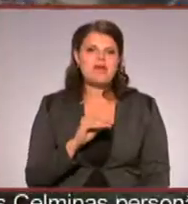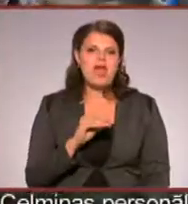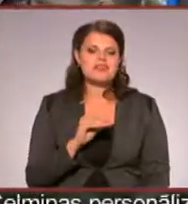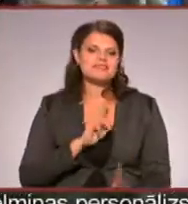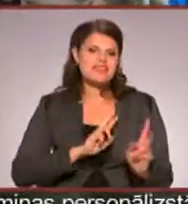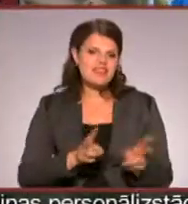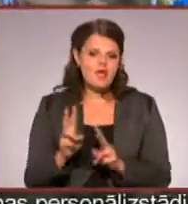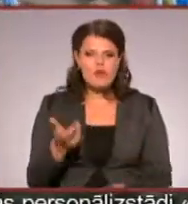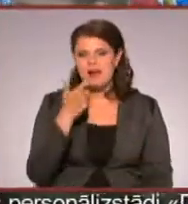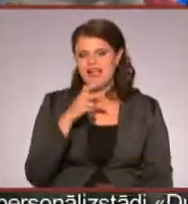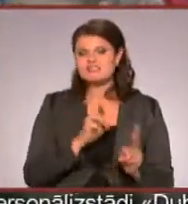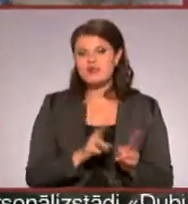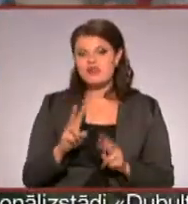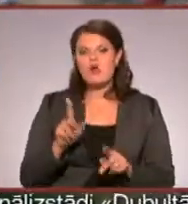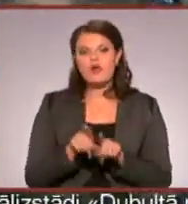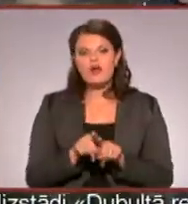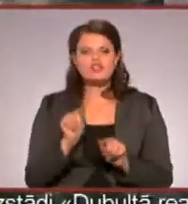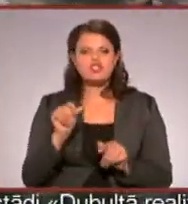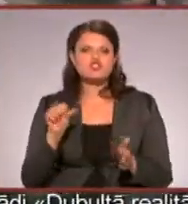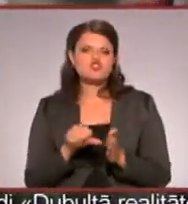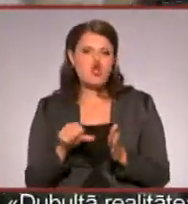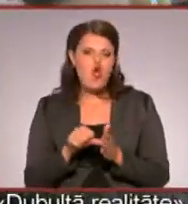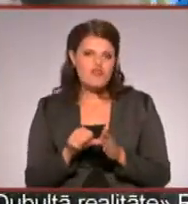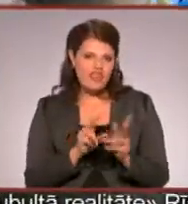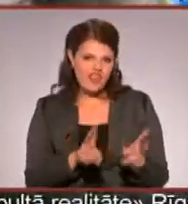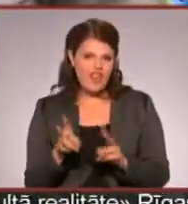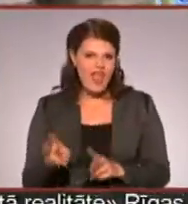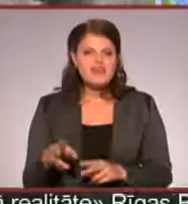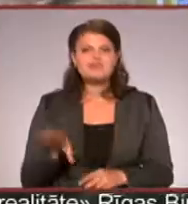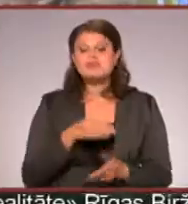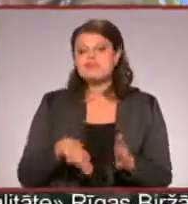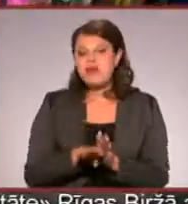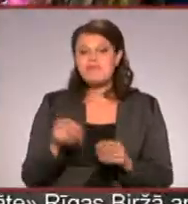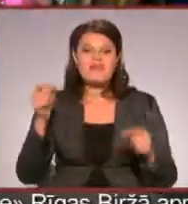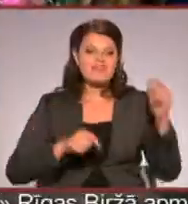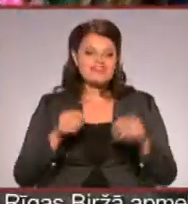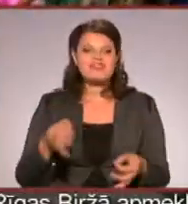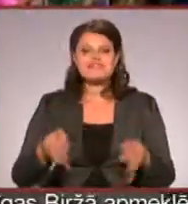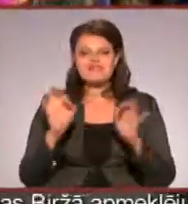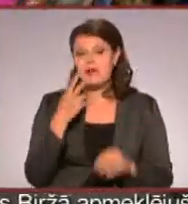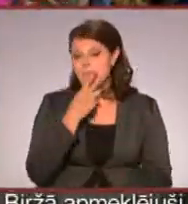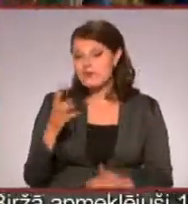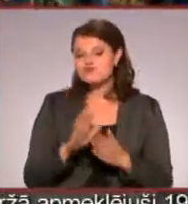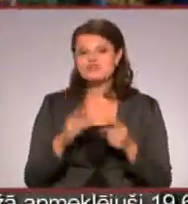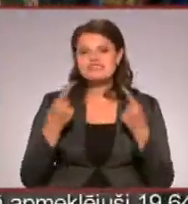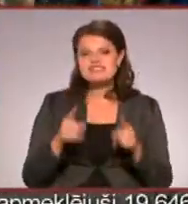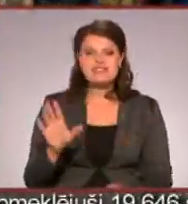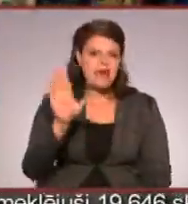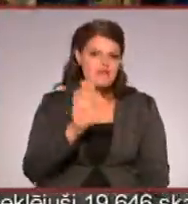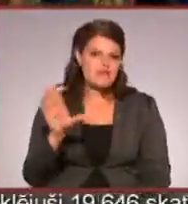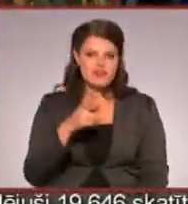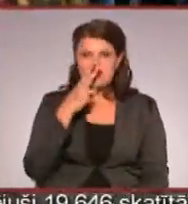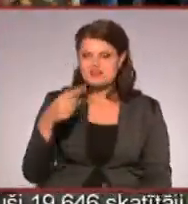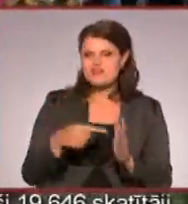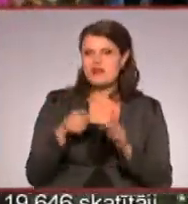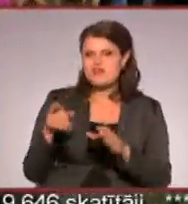Mēs dejojam klasisko deju un nedaudz šovu neoklasiku. Piedaloties festivālā, svarīgākais ir paskatīties uz citām valstīm, redzēt, kādā